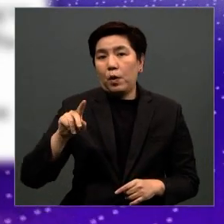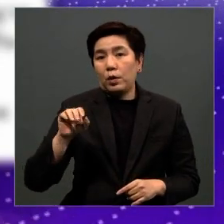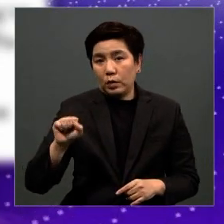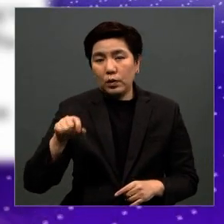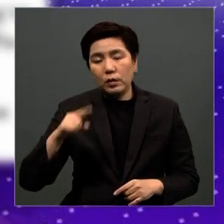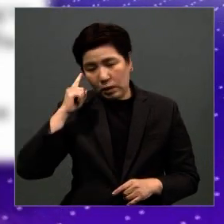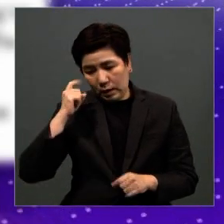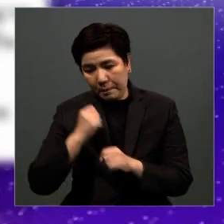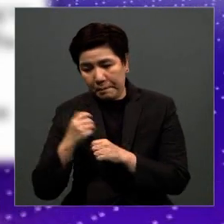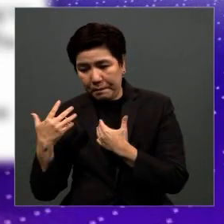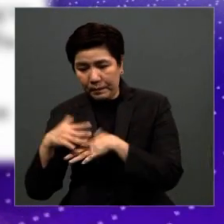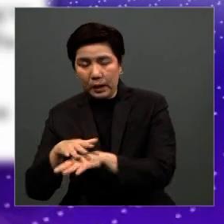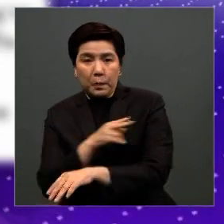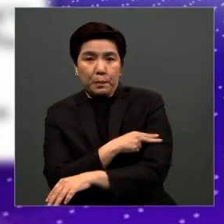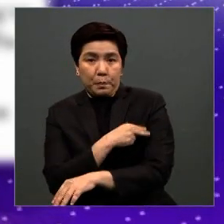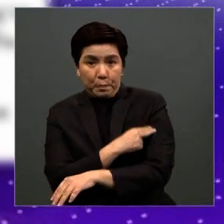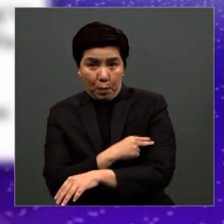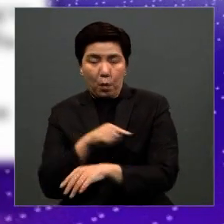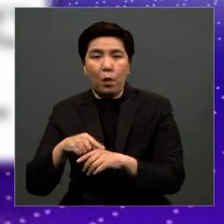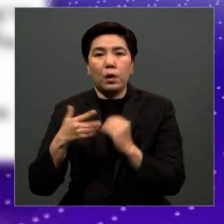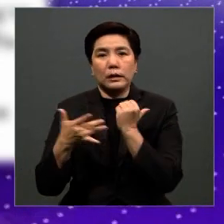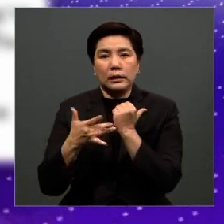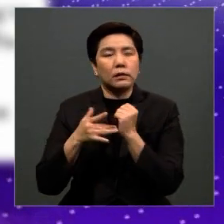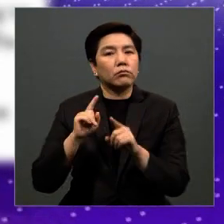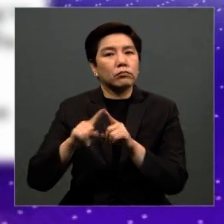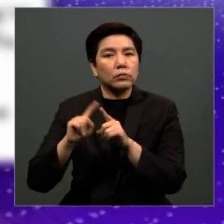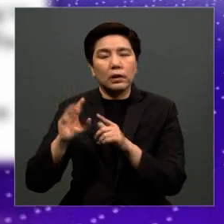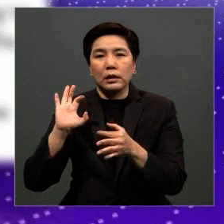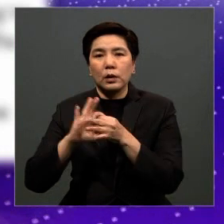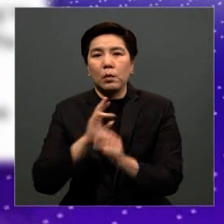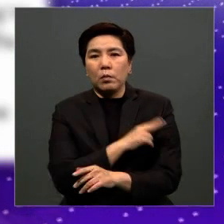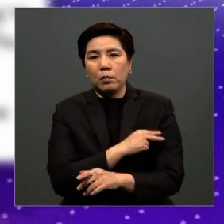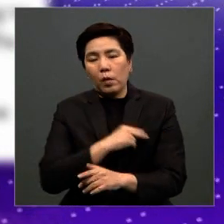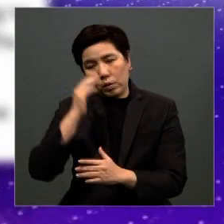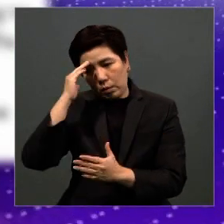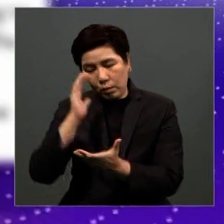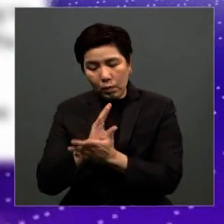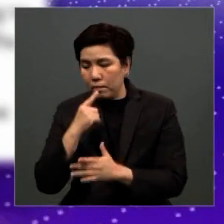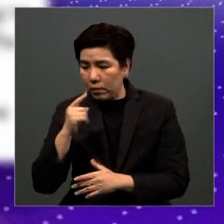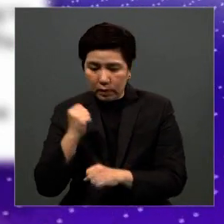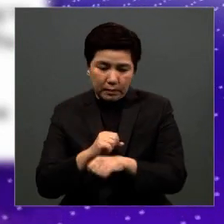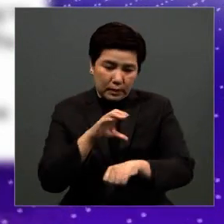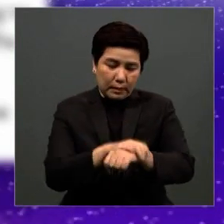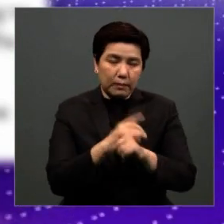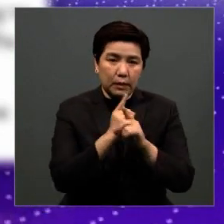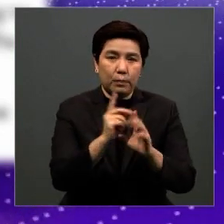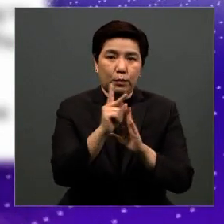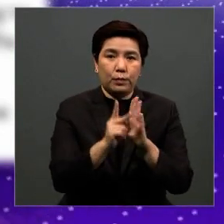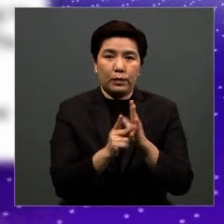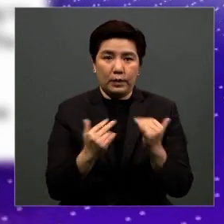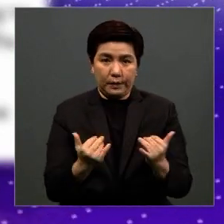ครับก็จะมีการประสานแพทย์ยสาสภาเทคนิคการแพทย์และเจ้าหน้าที่ตำรวจเพื่อที่จะดำเนินการตามกฎหมายต่อไป